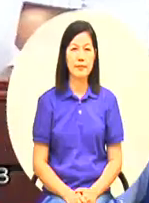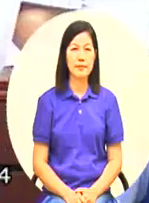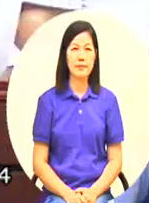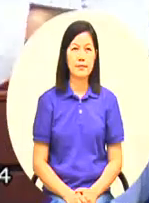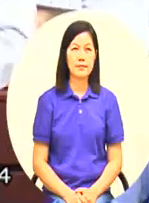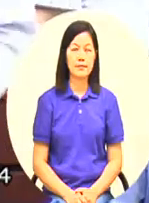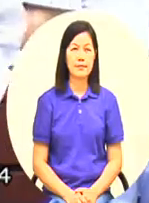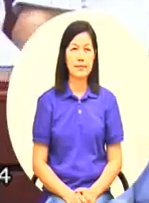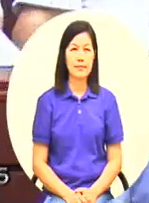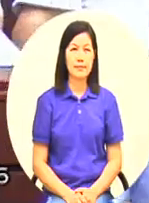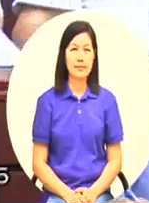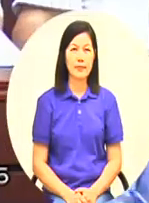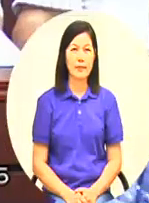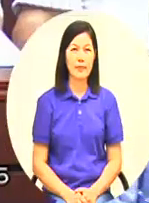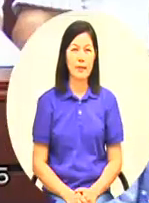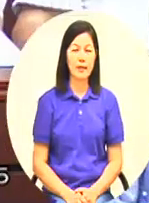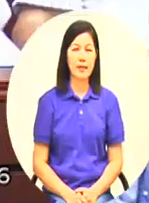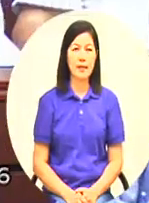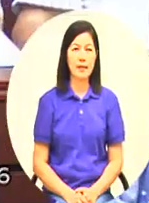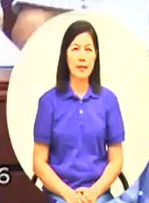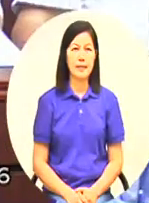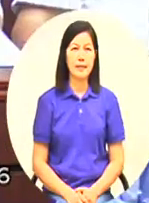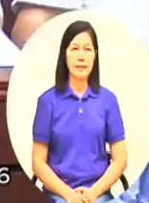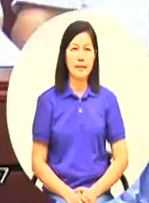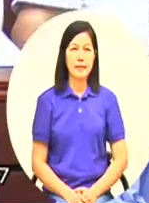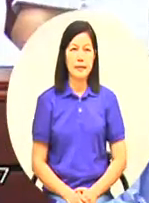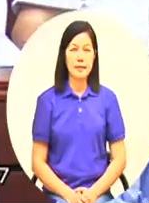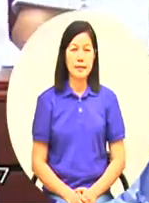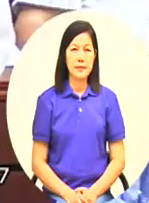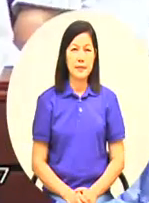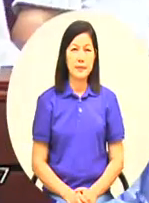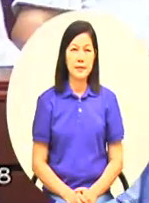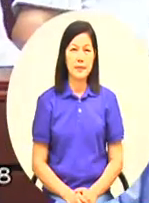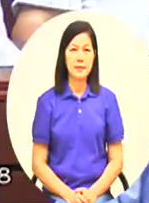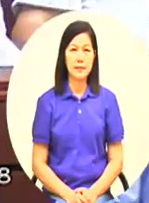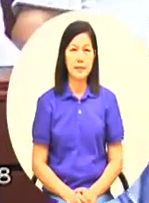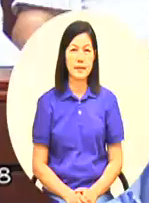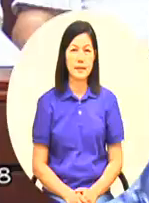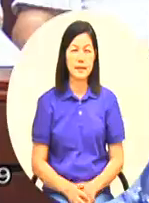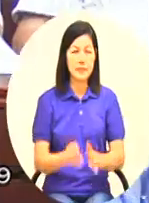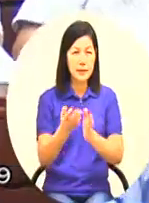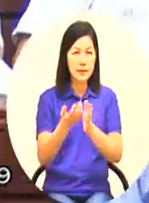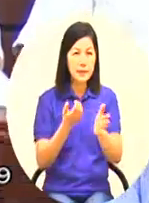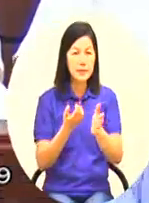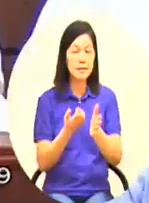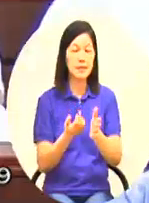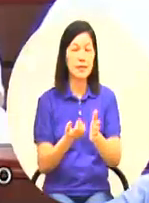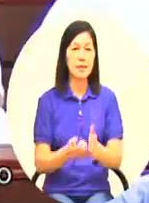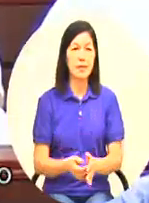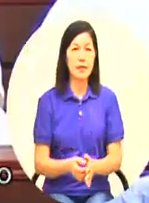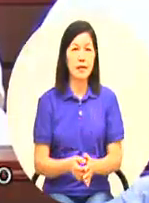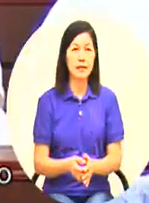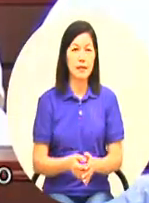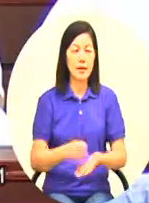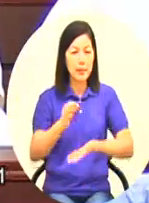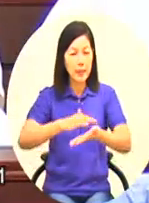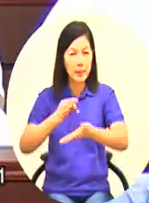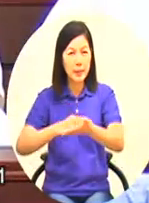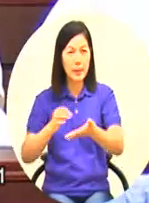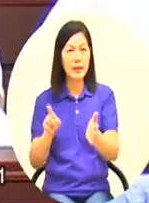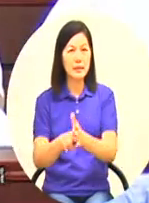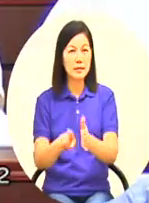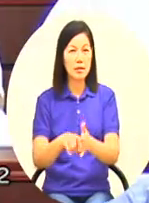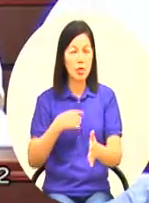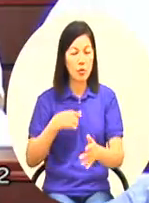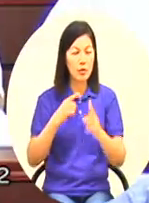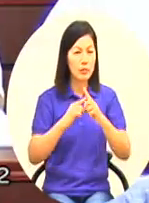好，谢谢主席哈，谢谢陈议员哈。那一天在那个贩售的时候，我有